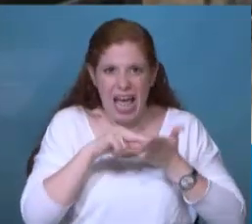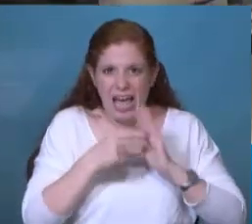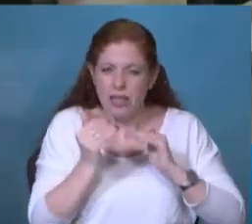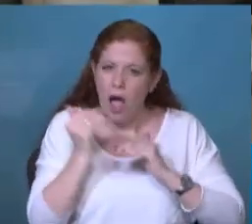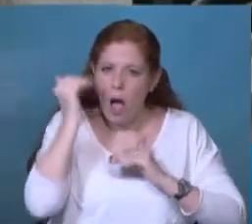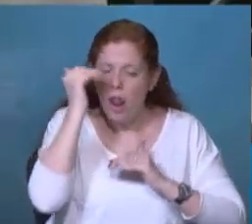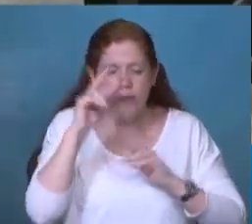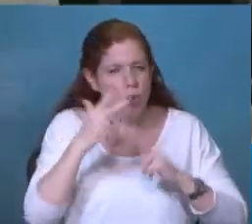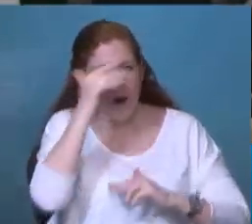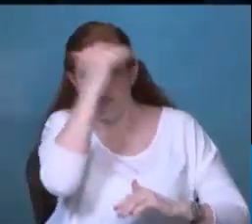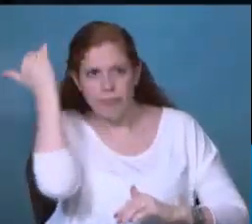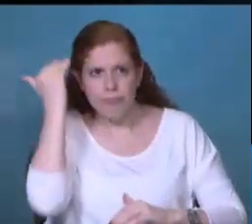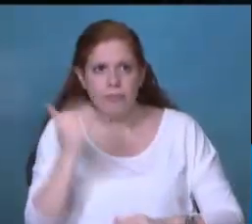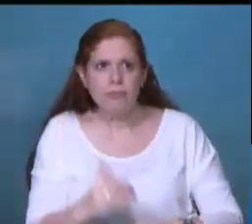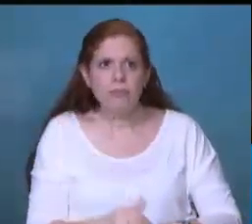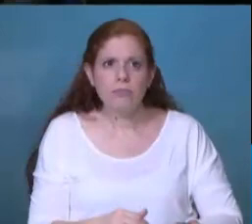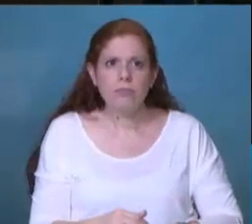הדירה.